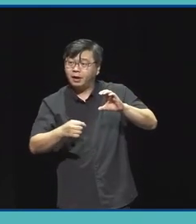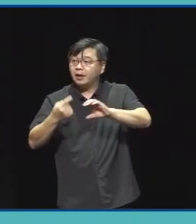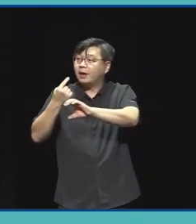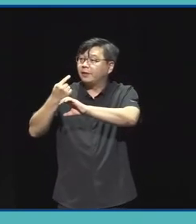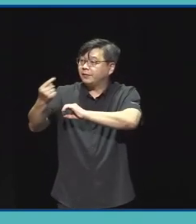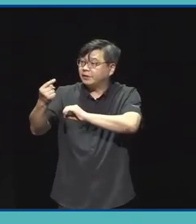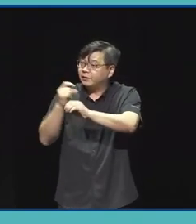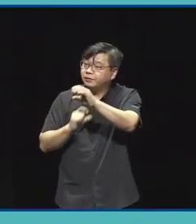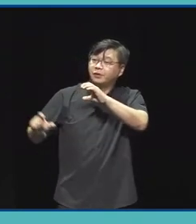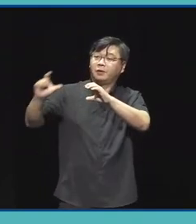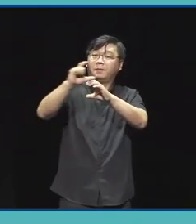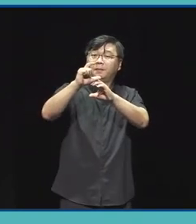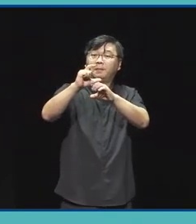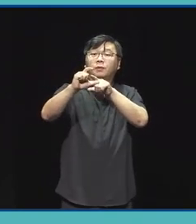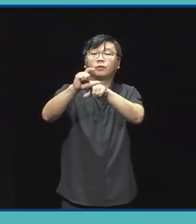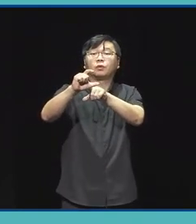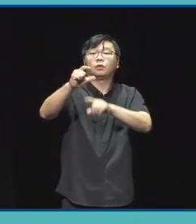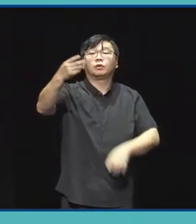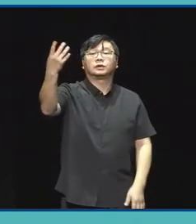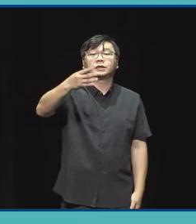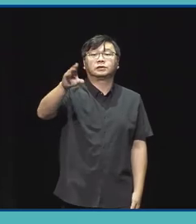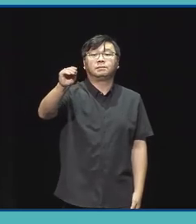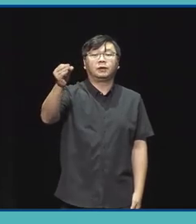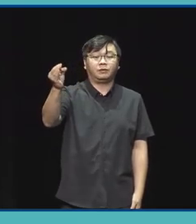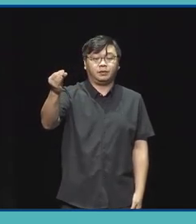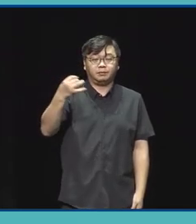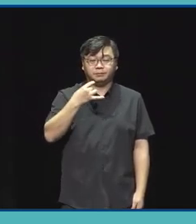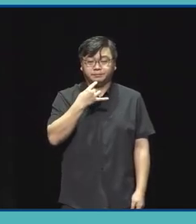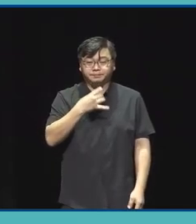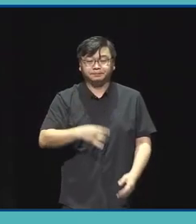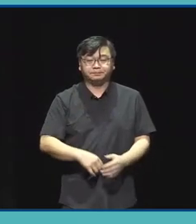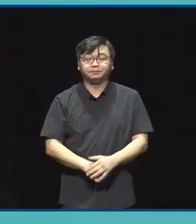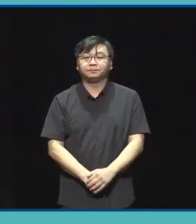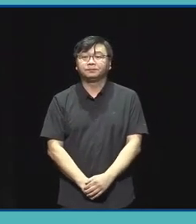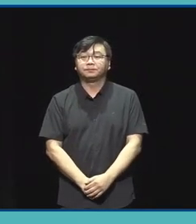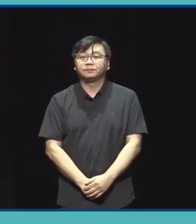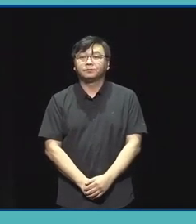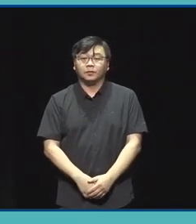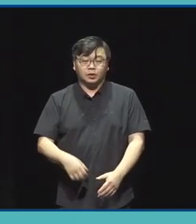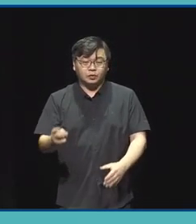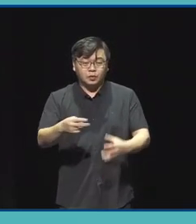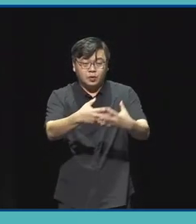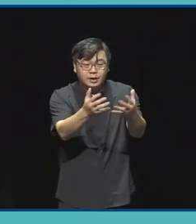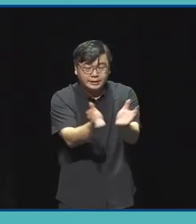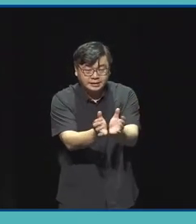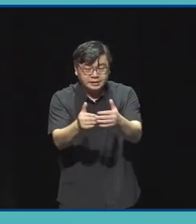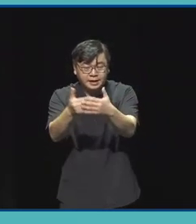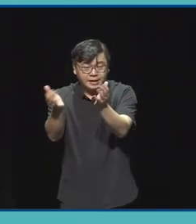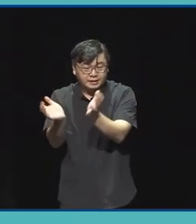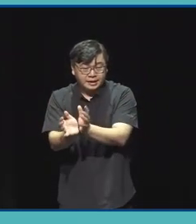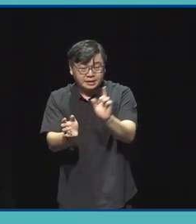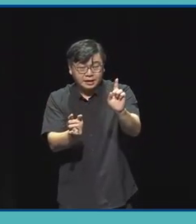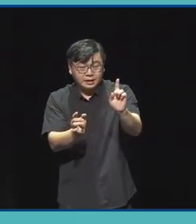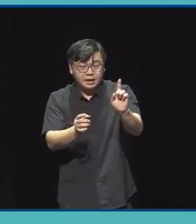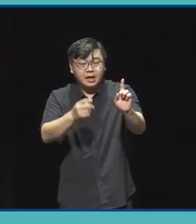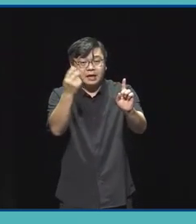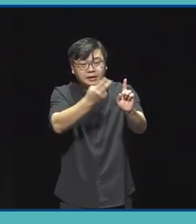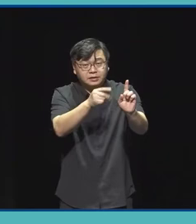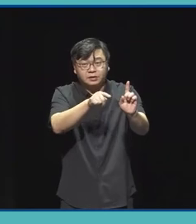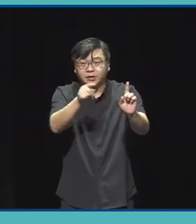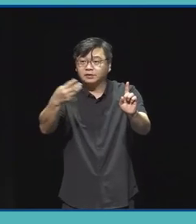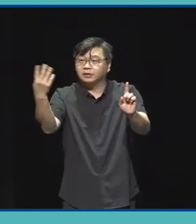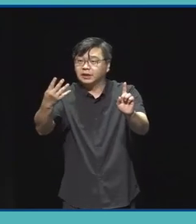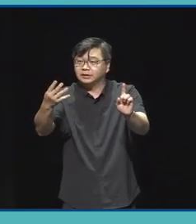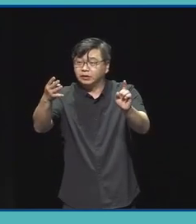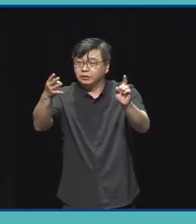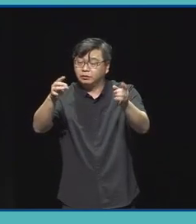사업 예산은 4천만 원입니다. 예, 그리고 이제 단체별로는 최소 2천만 원에서 4천만 원까지 이렇게